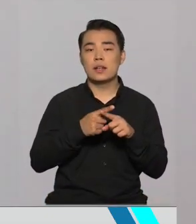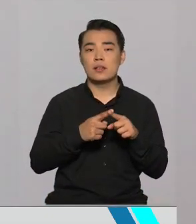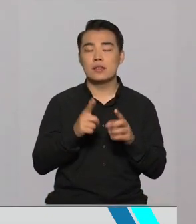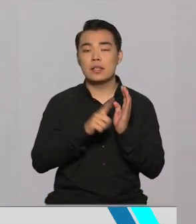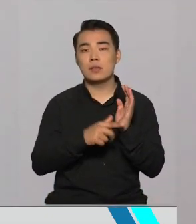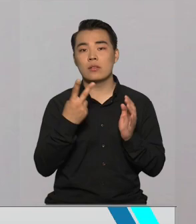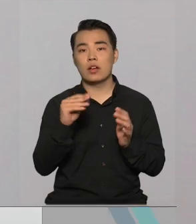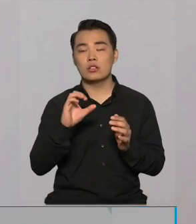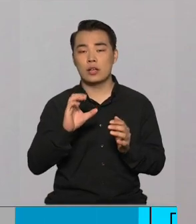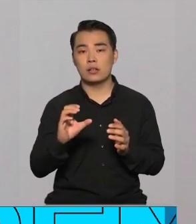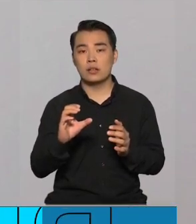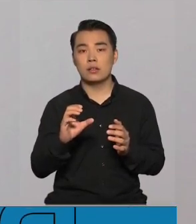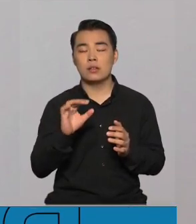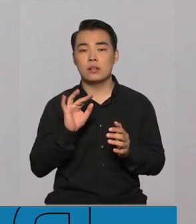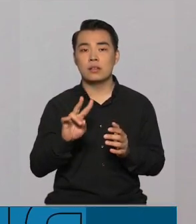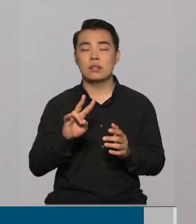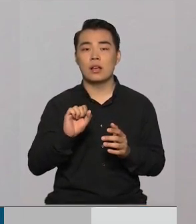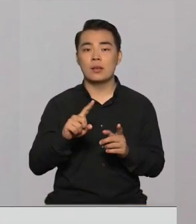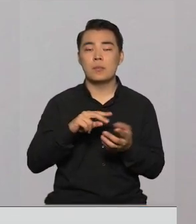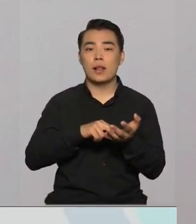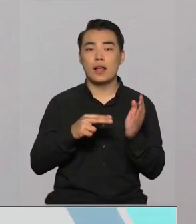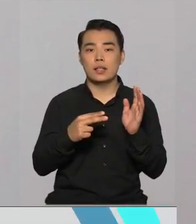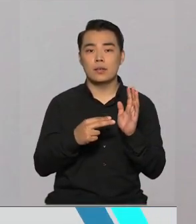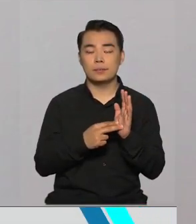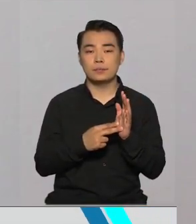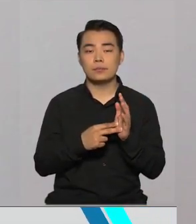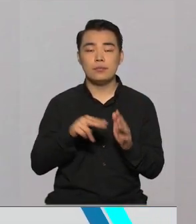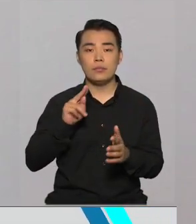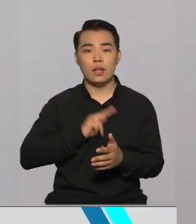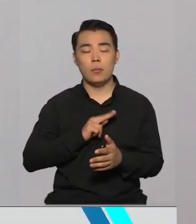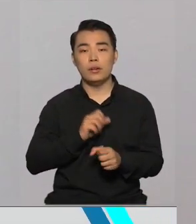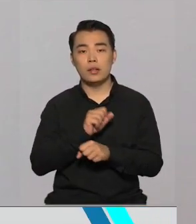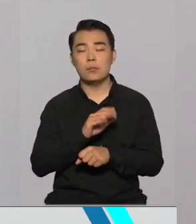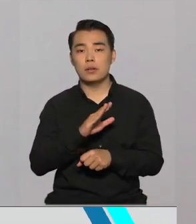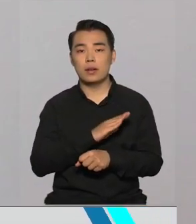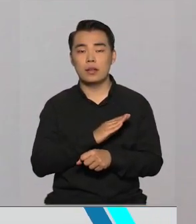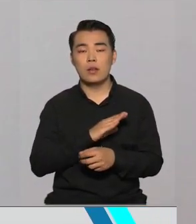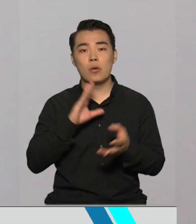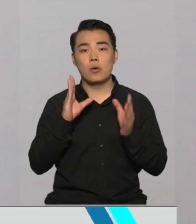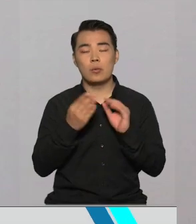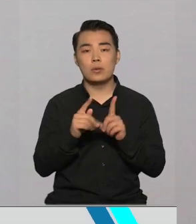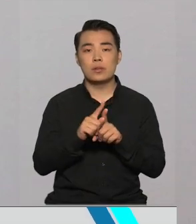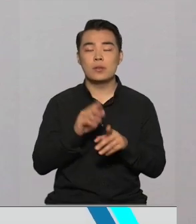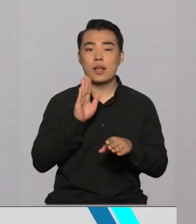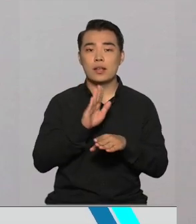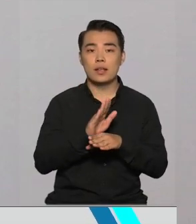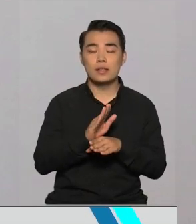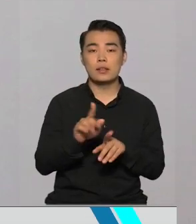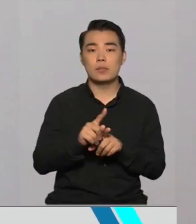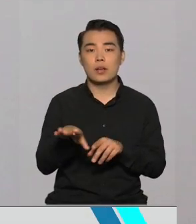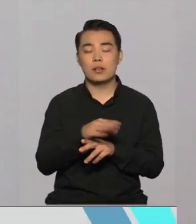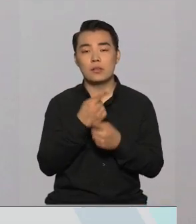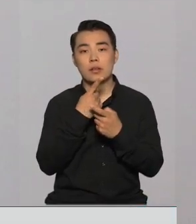часа. На плановые работы. В принципе, заранее были уведомлены